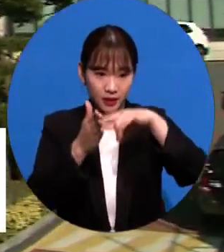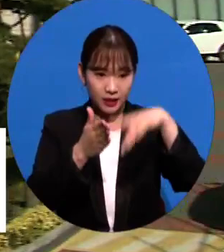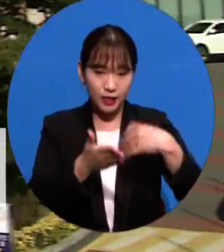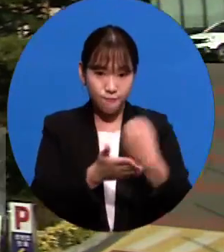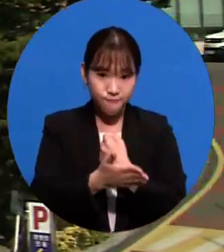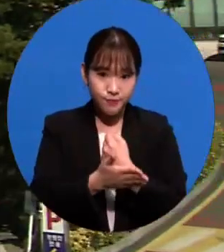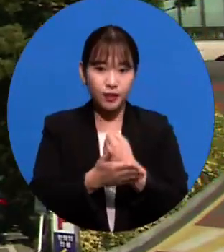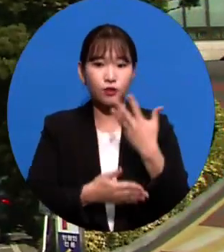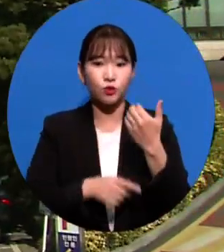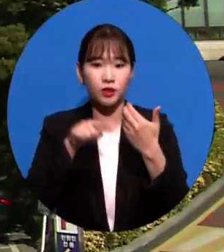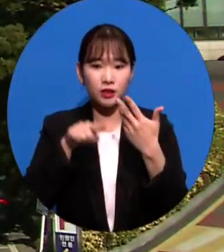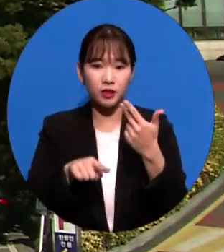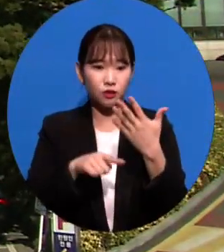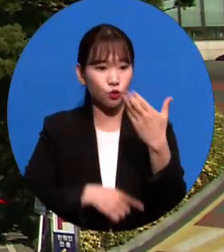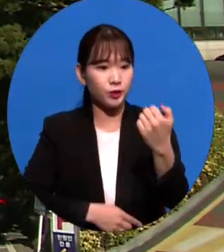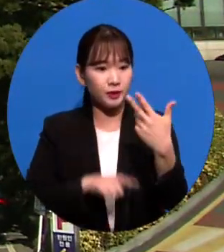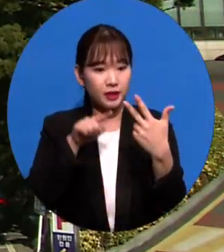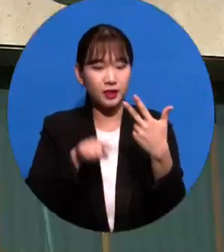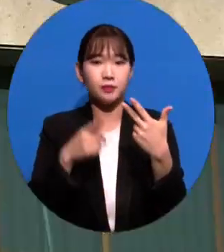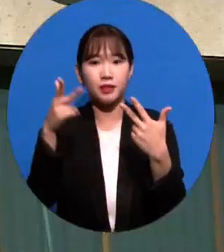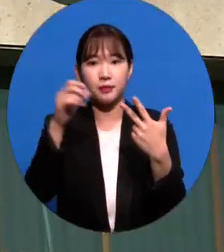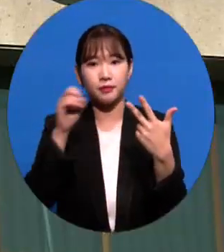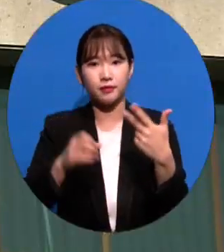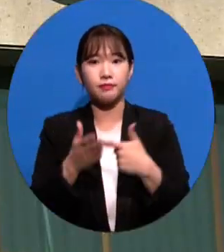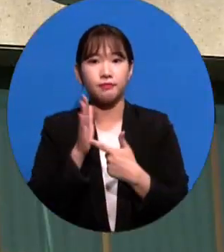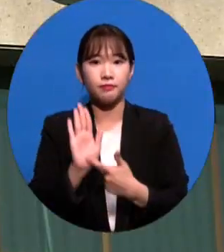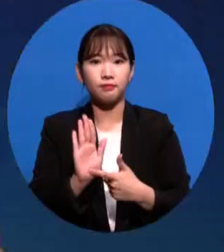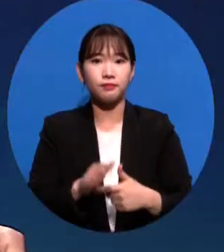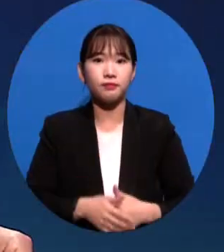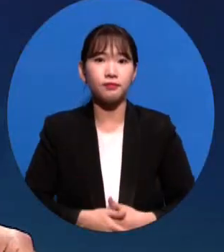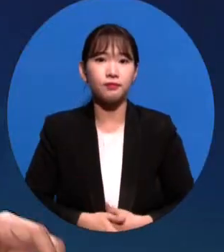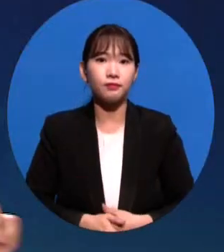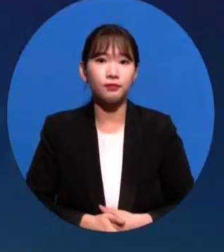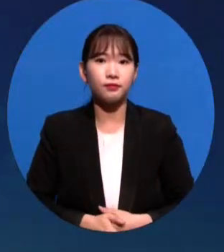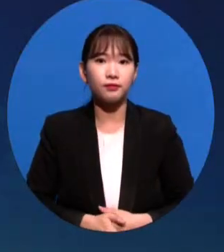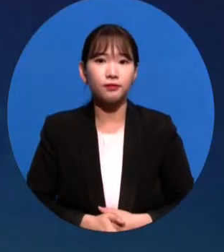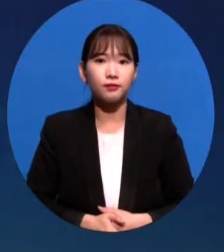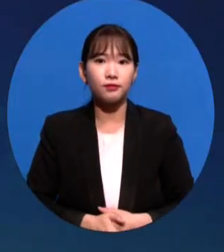징수율 97.7%를 기록했습니다.